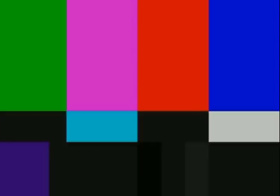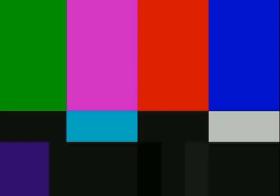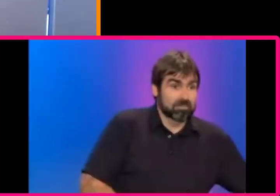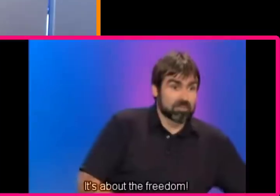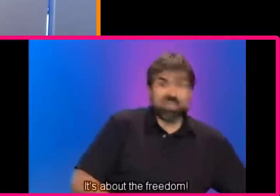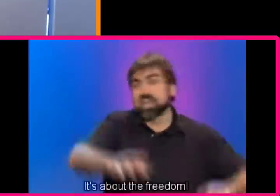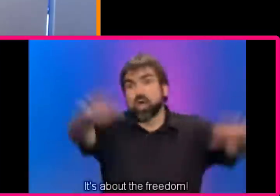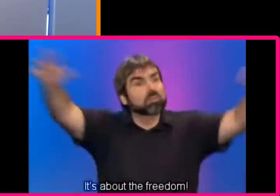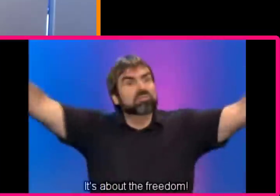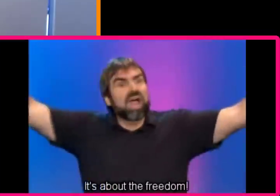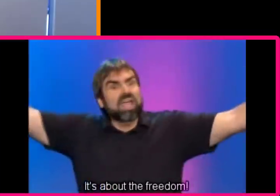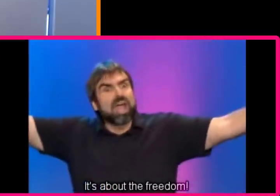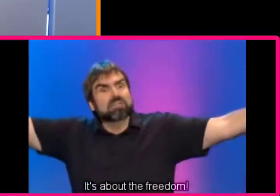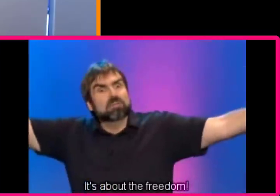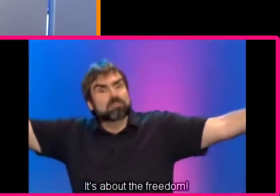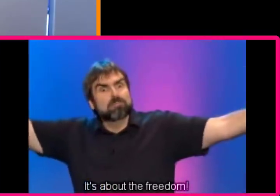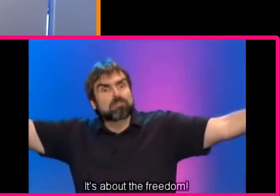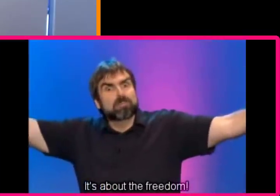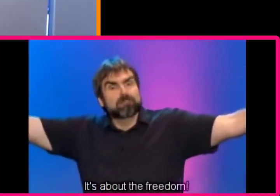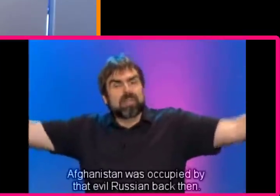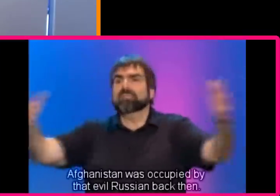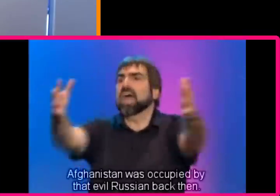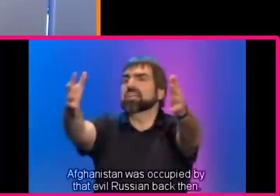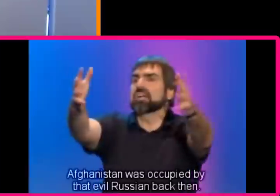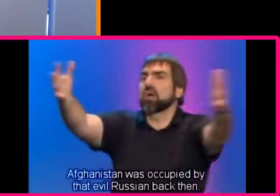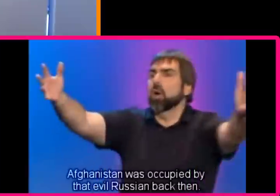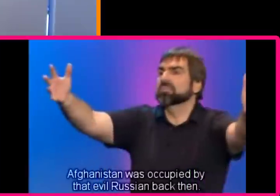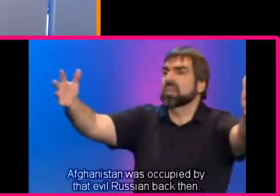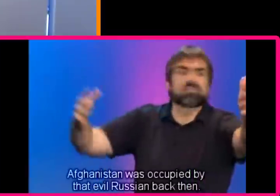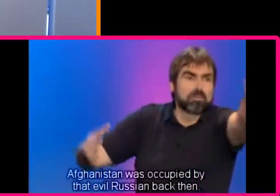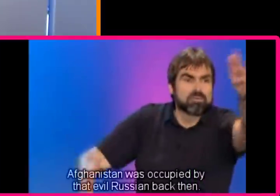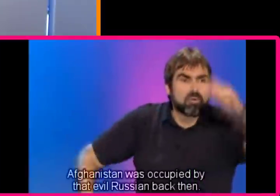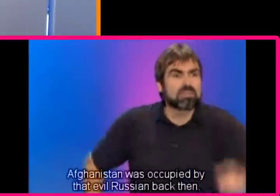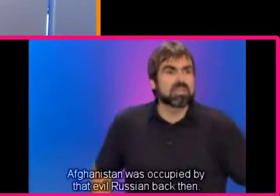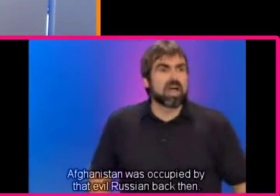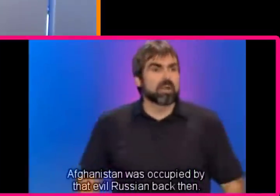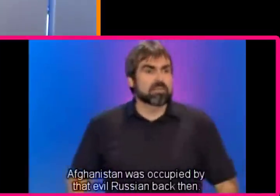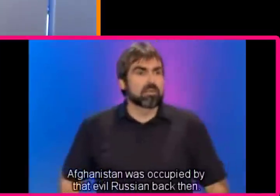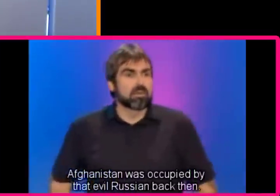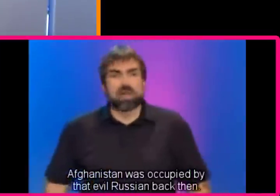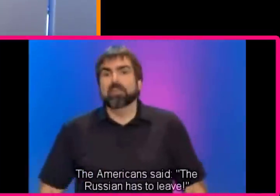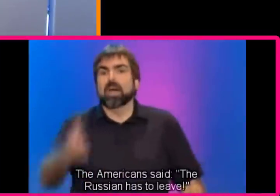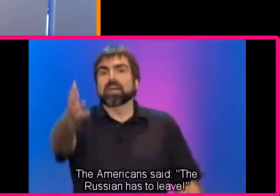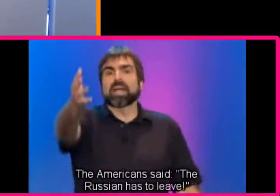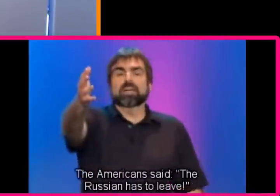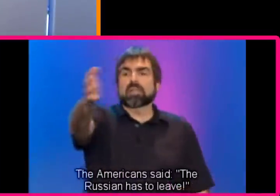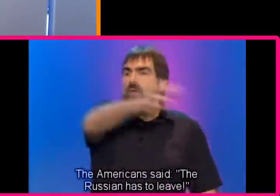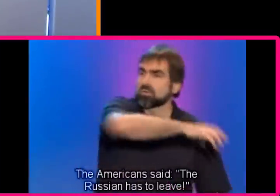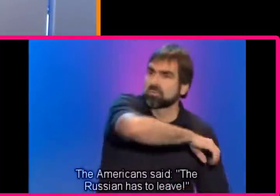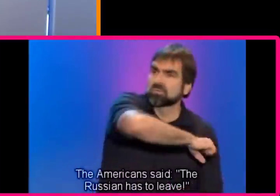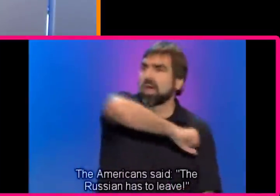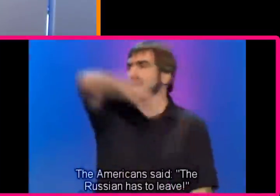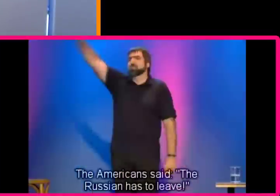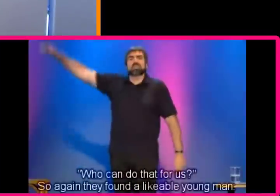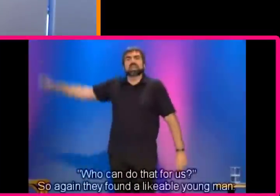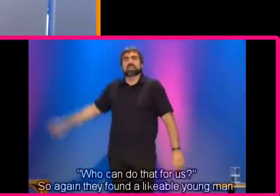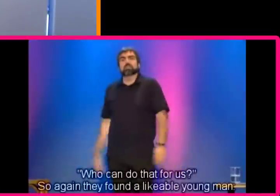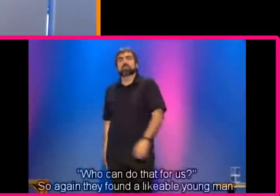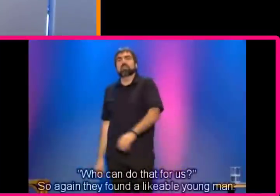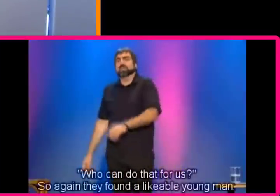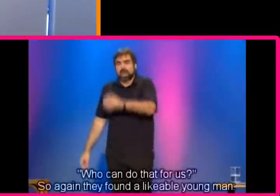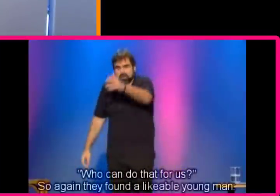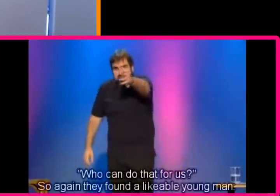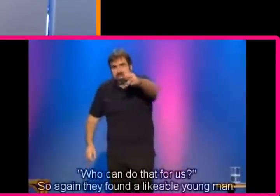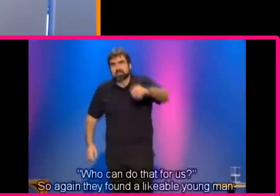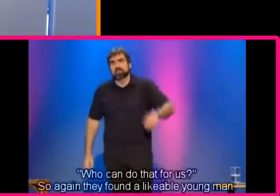es geht darum die freiheit afghanistan aber auch besetzt vom bösen russen damals da haben die amerikaner gesagt der russe musste raus wer kann das schon